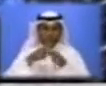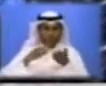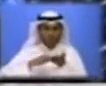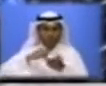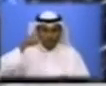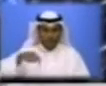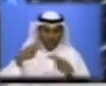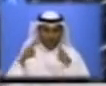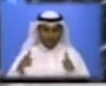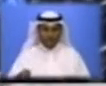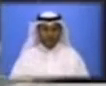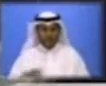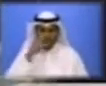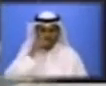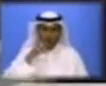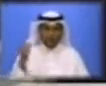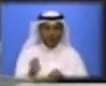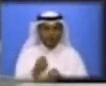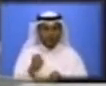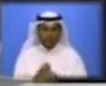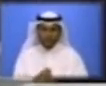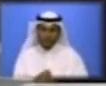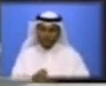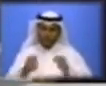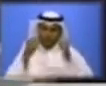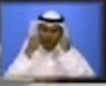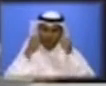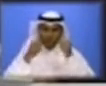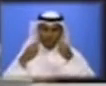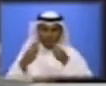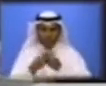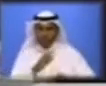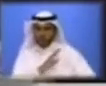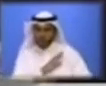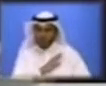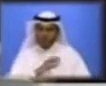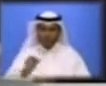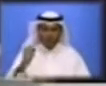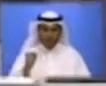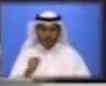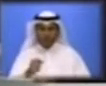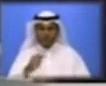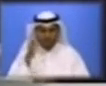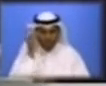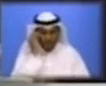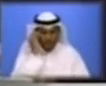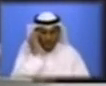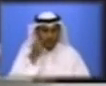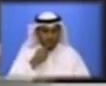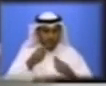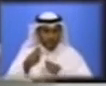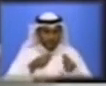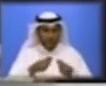الكويت على ضرورة تفعيل العلاقات القوية والروابط الأمنية والعسكرية والتعاون المتبادل لبحث وجهات